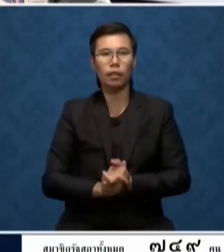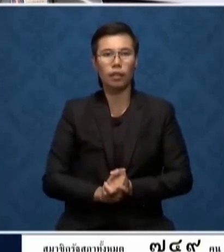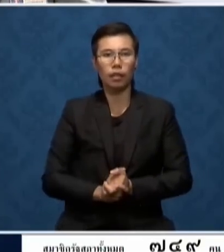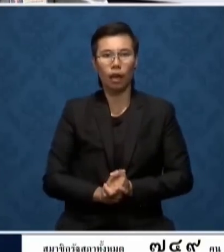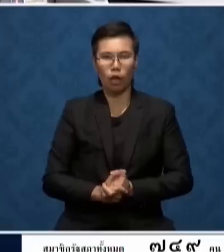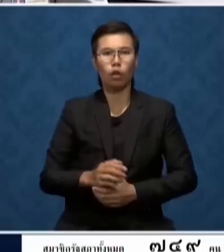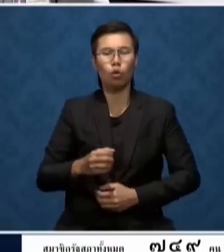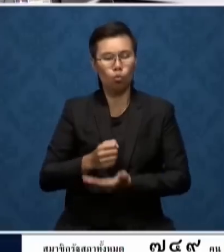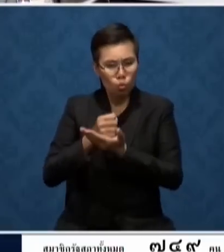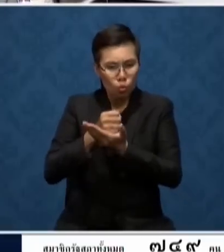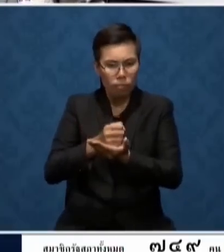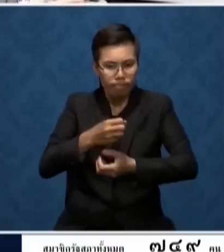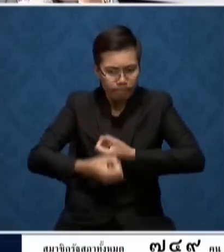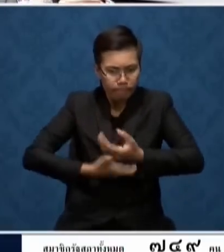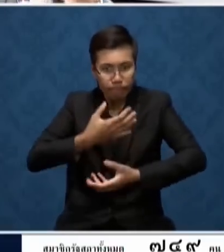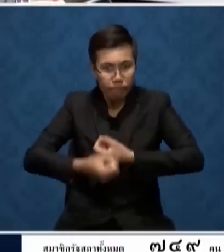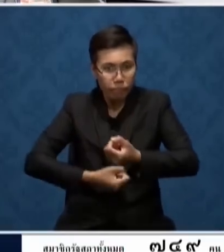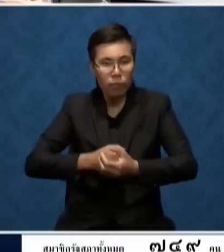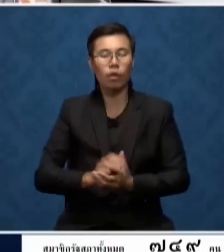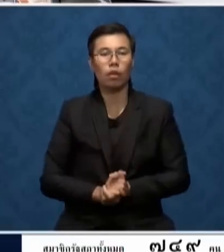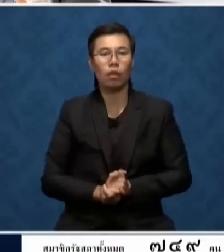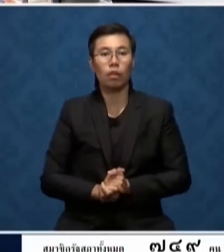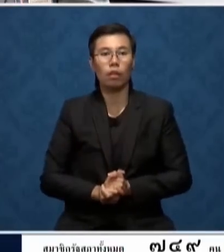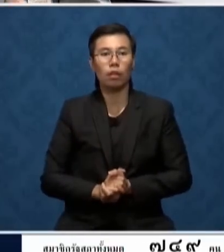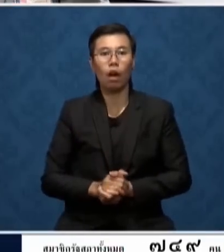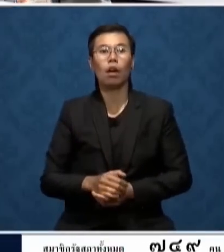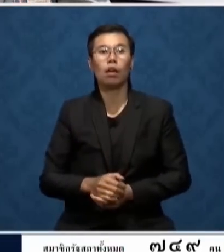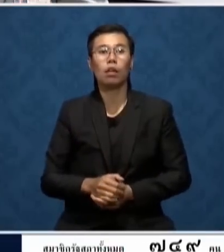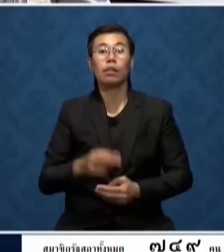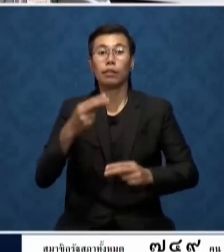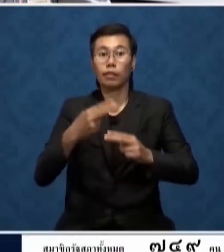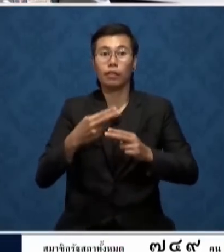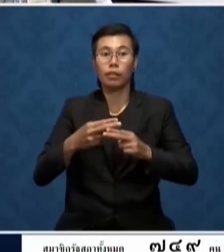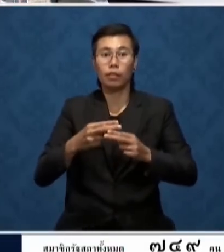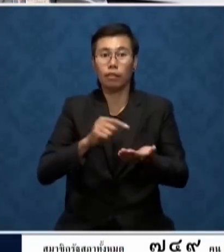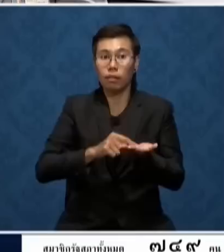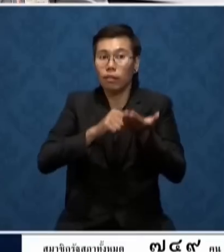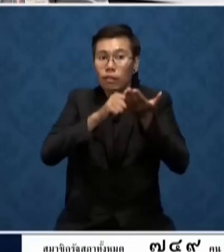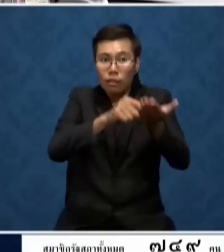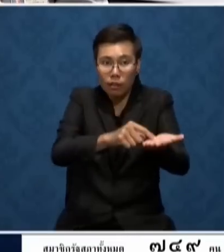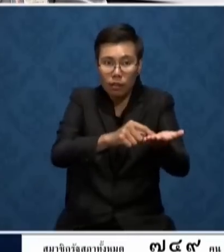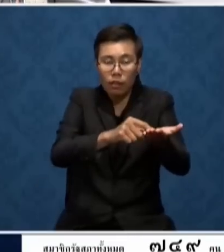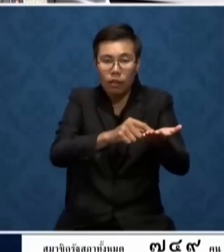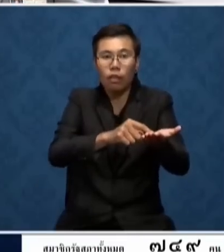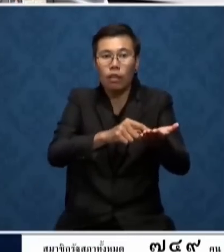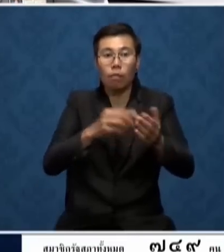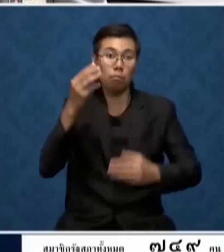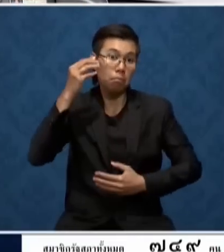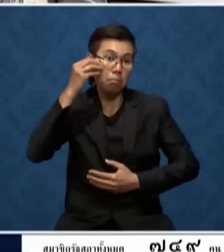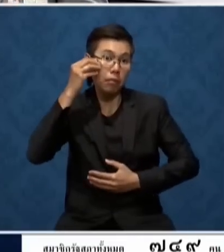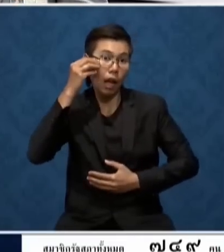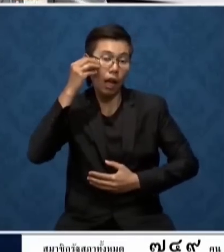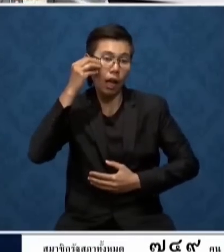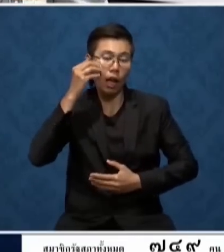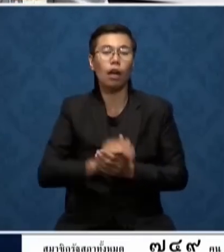พิจารณาว่าการเสนอคุณพิธาลิ้มเจริญรัถมาเป็นนายกเนี่ยขัดต่อข้อบังคับข้อที่ 11ของ